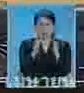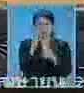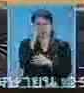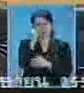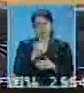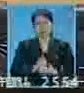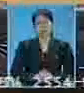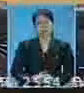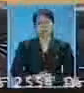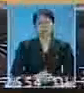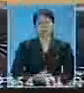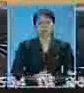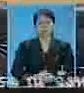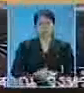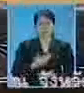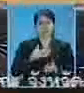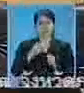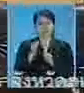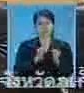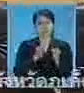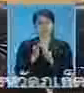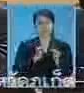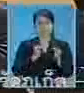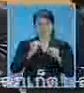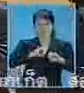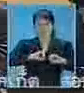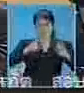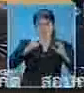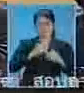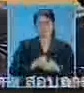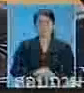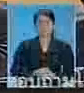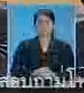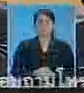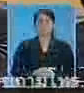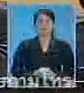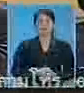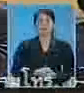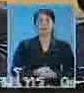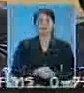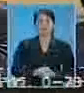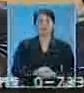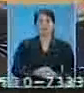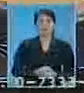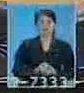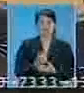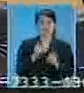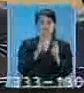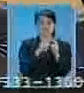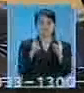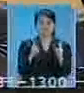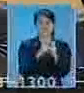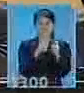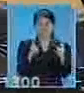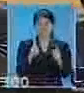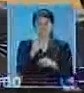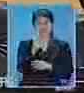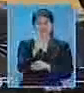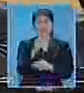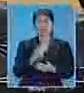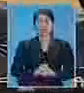ไม่มีประเด็นใดที่จะต้องทำให้ท่านเป็นกังวลคำตอบในส่วนของคณะกรรมการกองสล